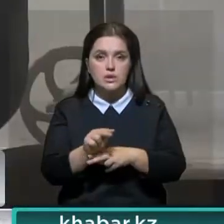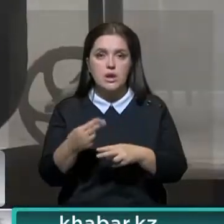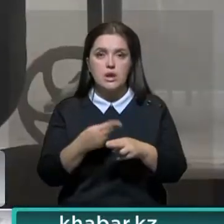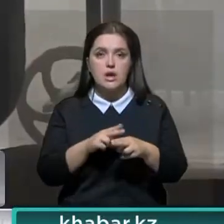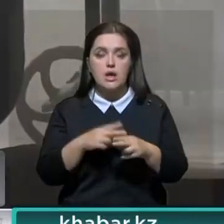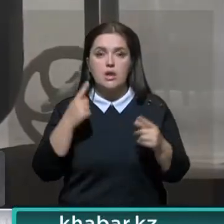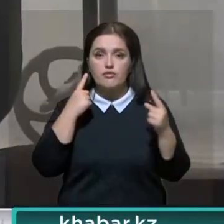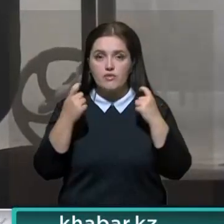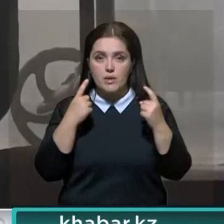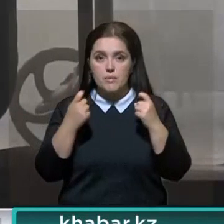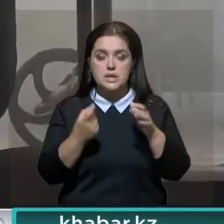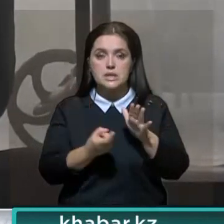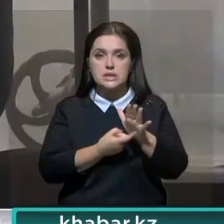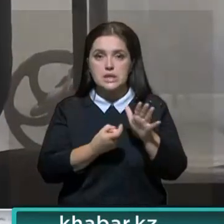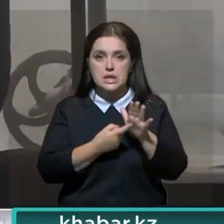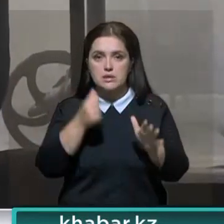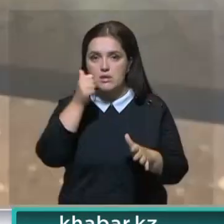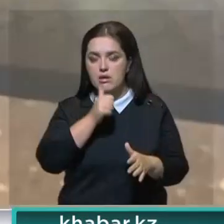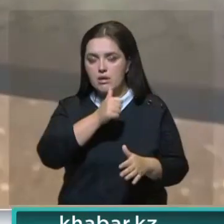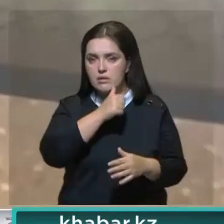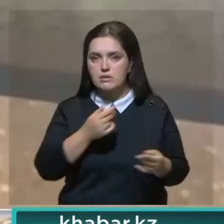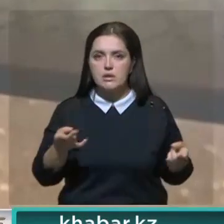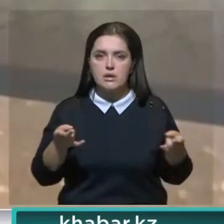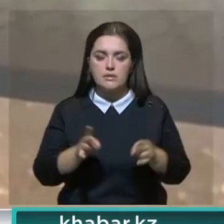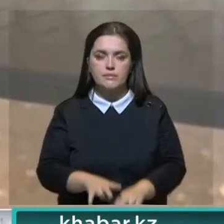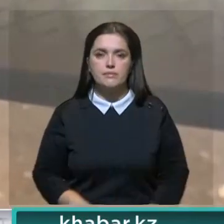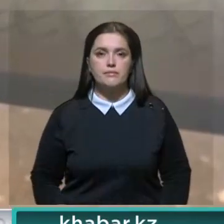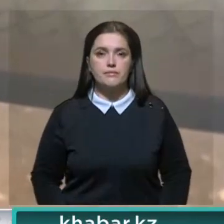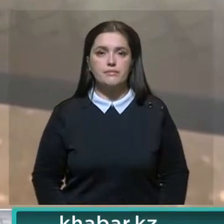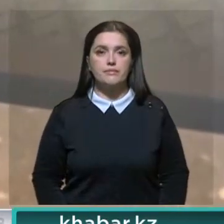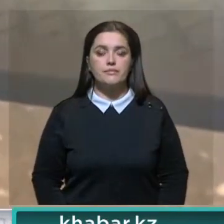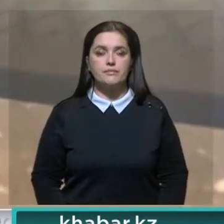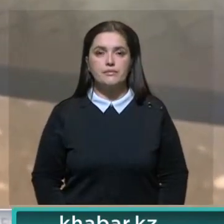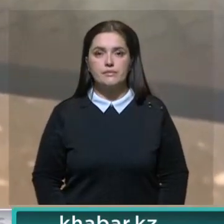ремонт и содержание станции. Остальная информация в интересах следствия не разглашается.